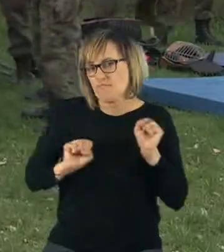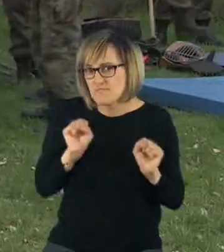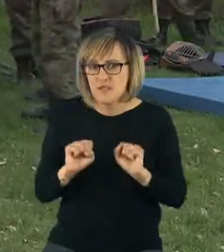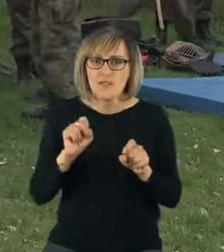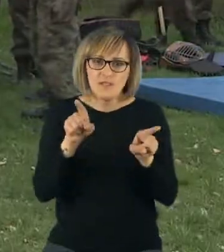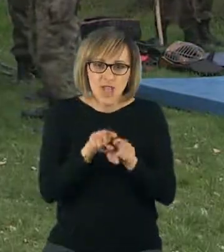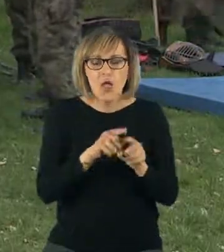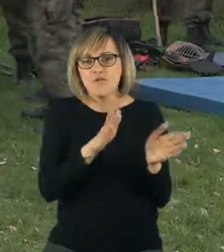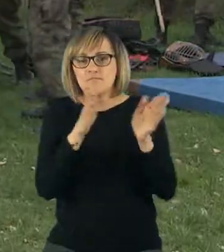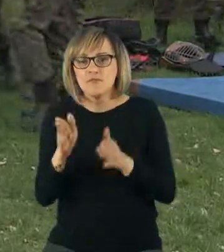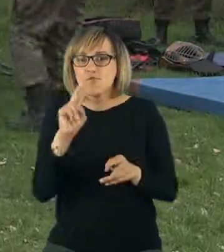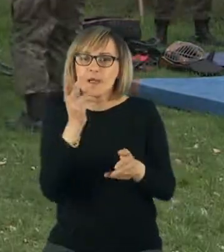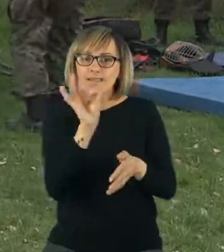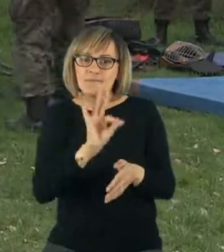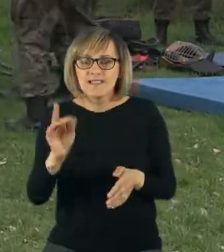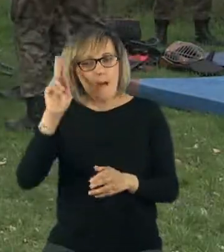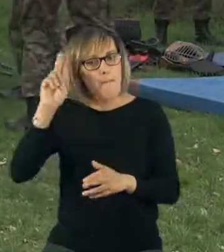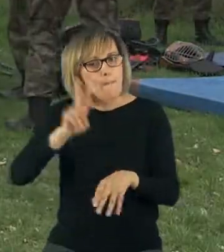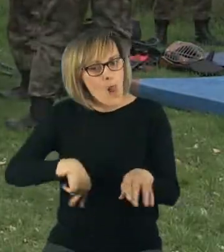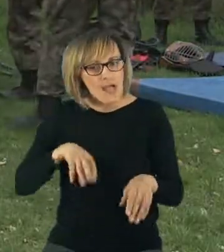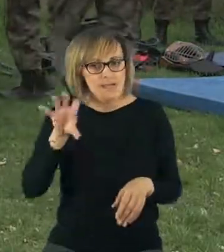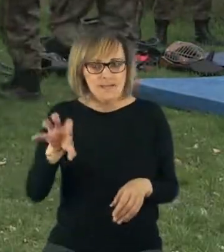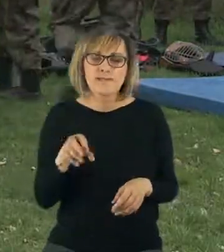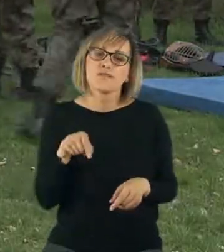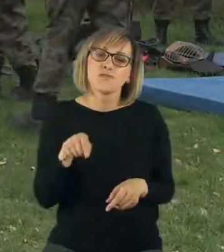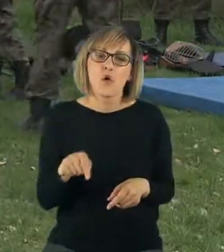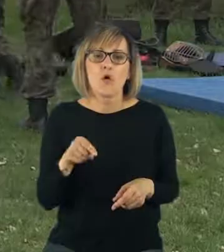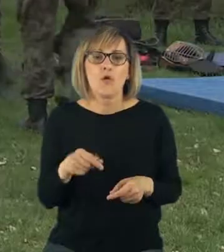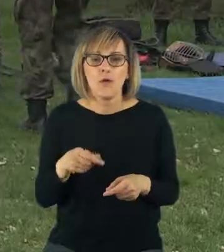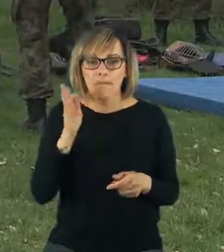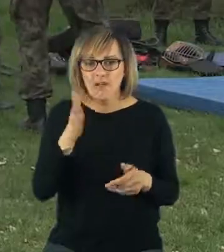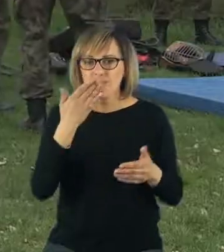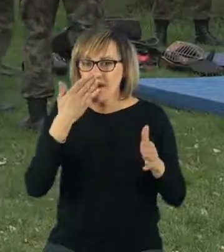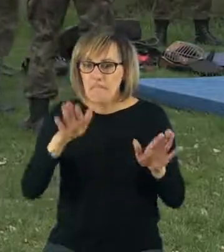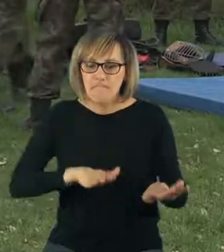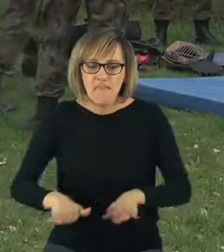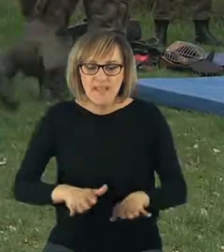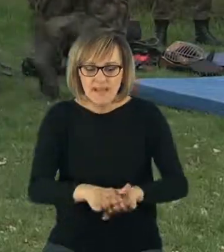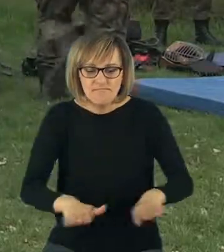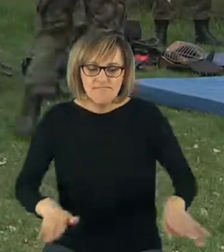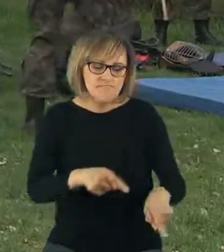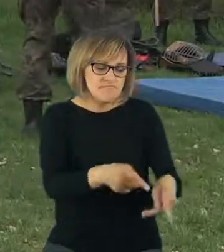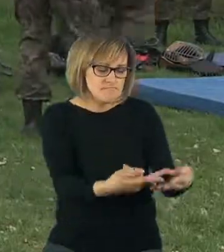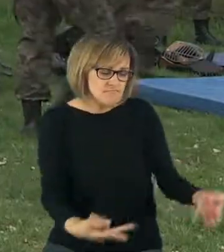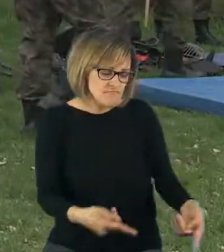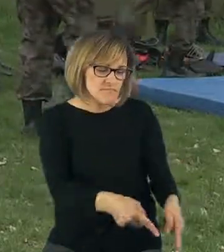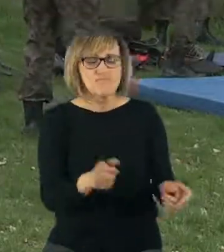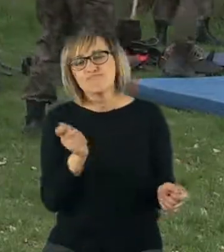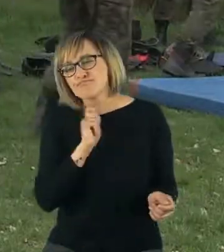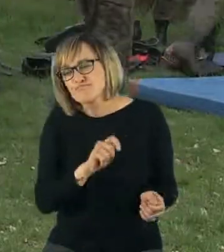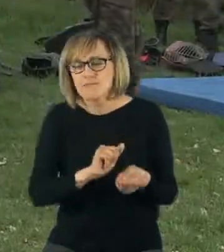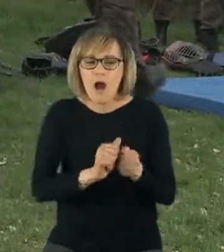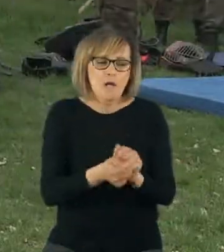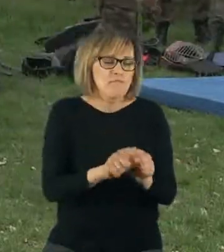Jeśli chodzi o kwestie związane ze specjalnością policyjną, będzie miejsce tak zwanych oględzin, jak te